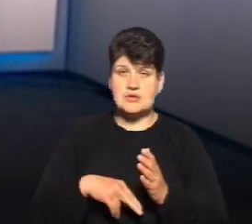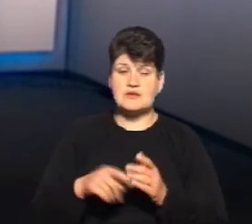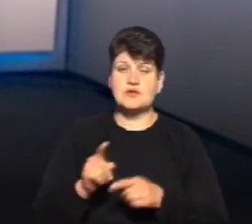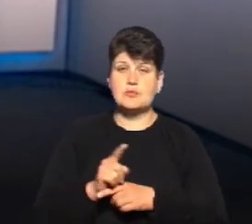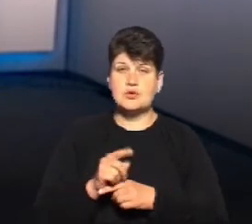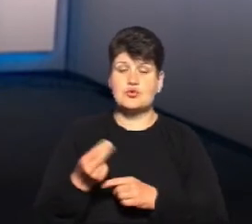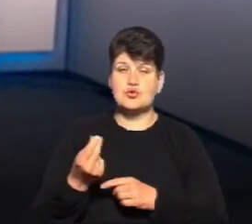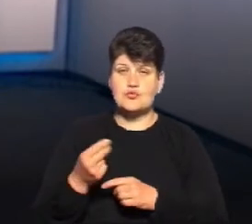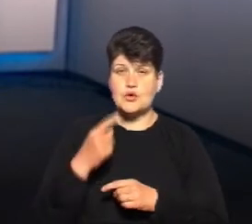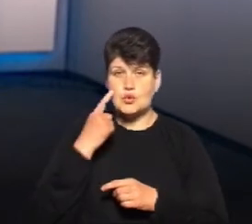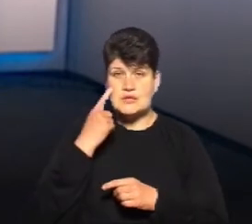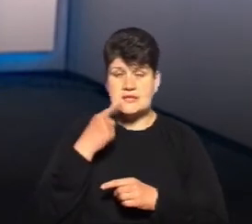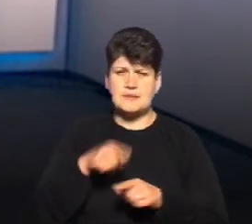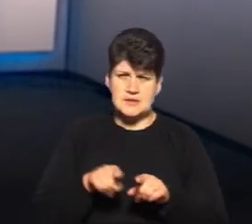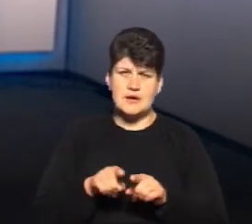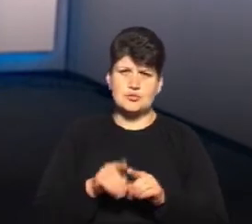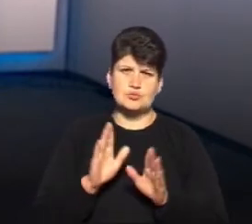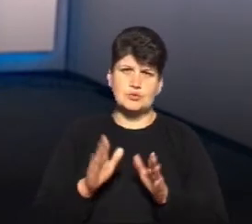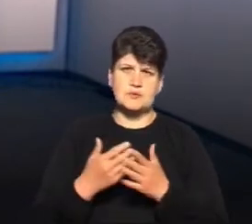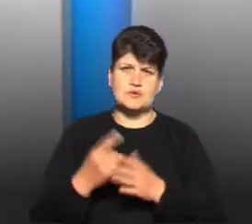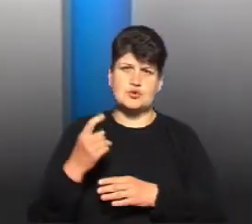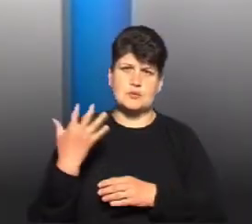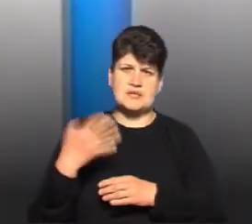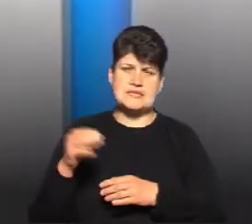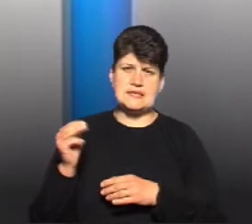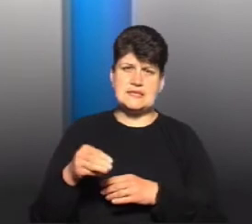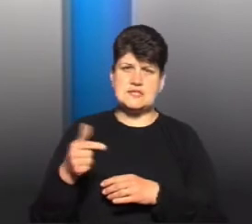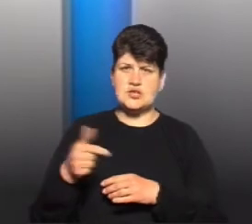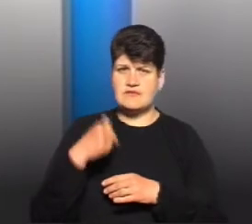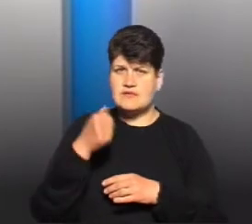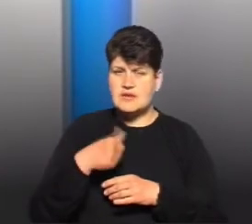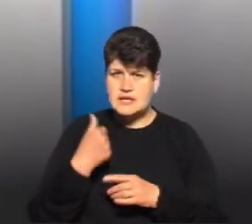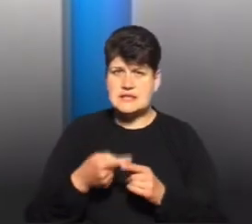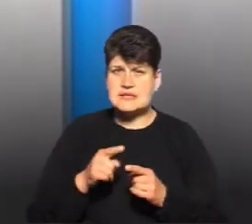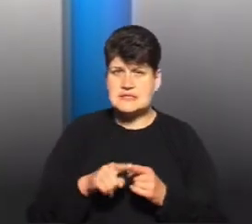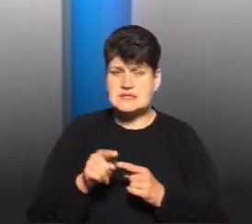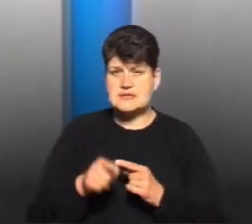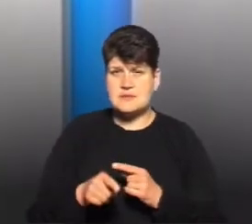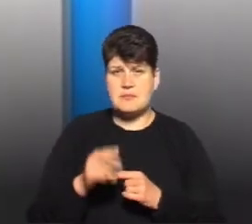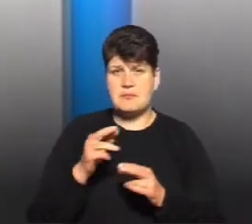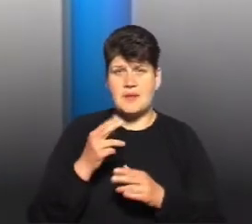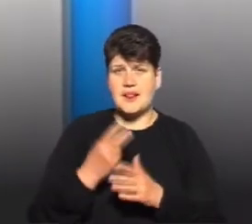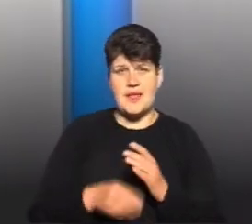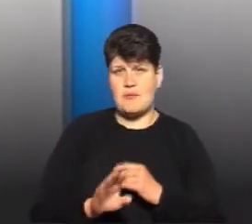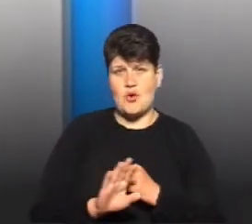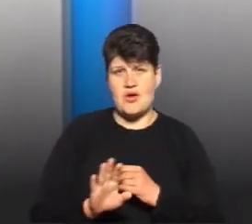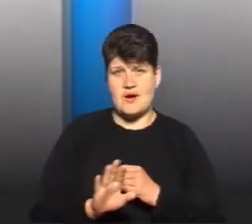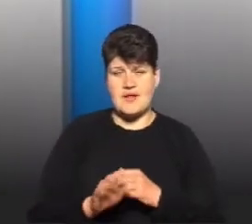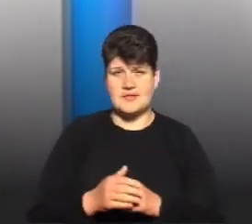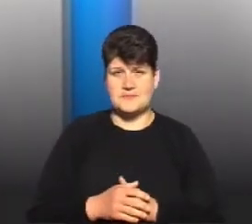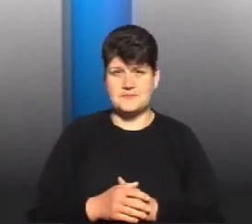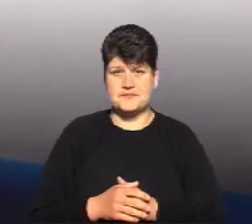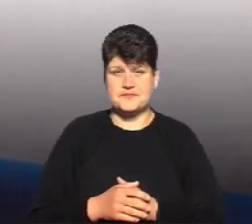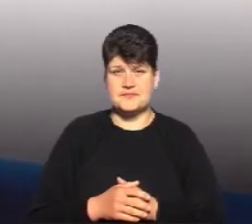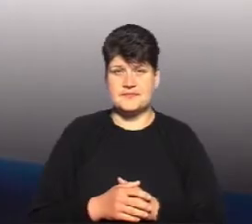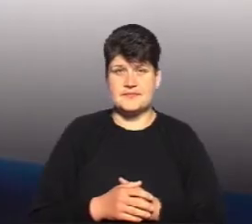ділянки. Тобто там також буде десь около 150 тисяч гривень на рік. Угу. Тобто в даному випадку тут ми не програли. Це мудро, бачите, як на шахматній дошці.